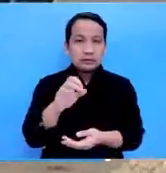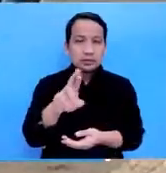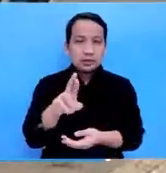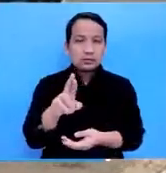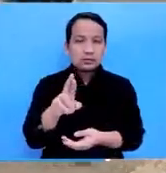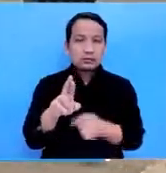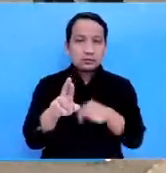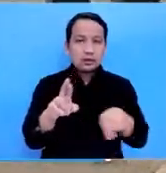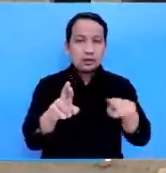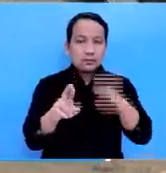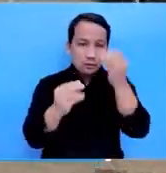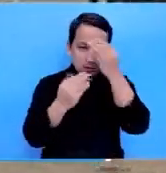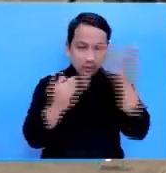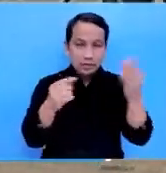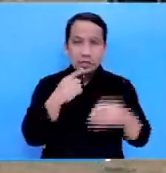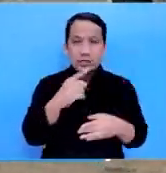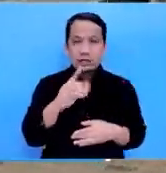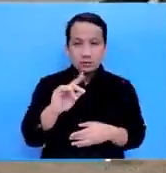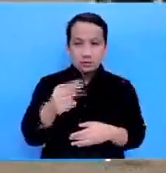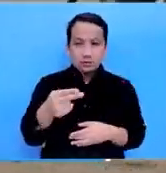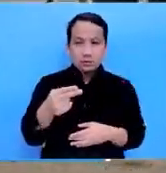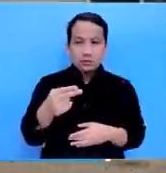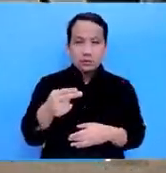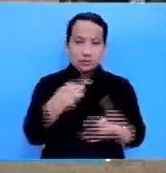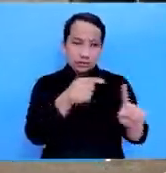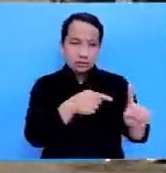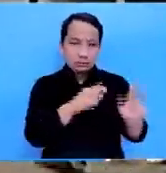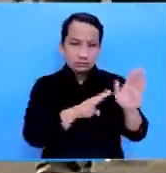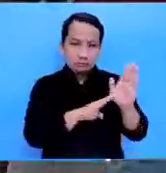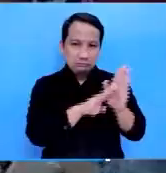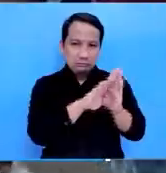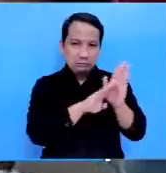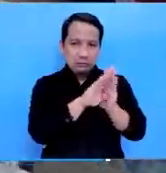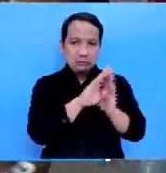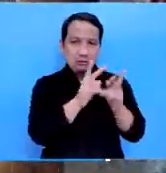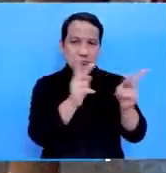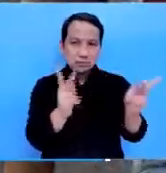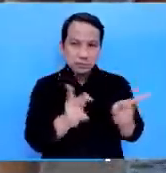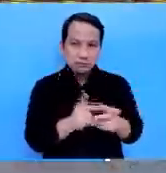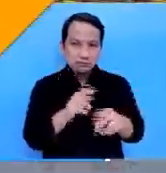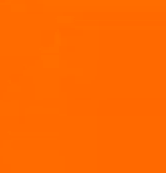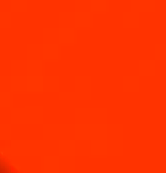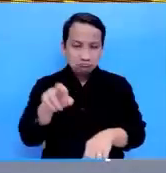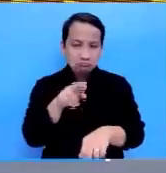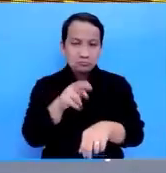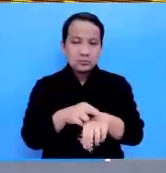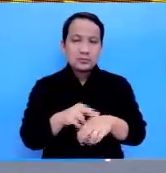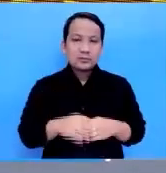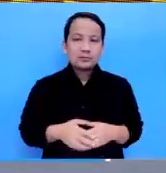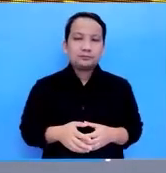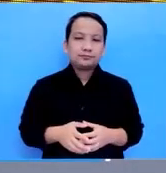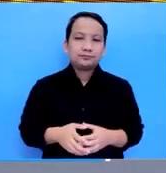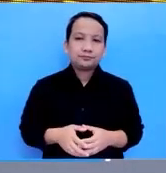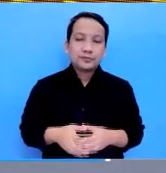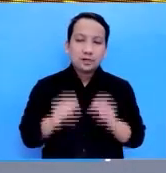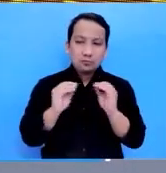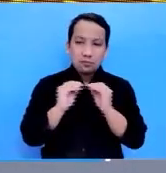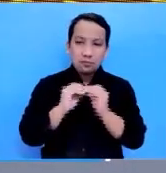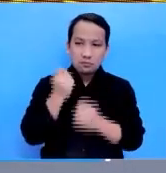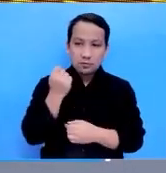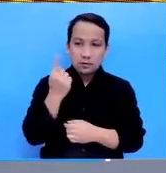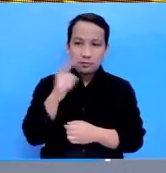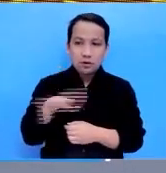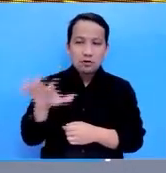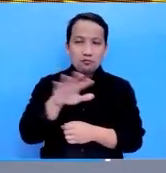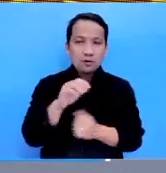ng DOH na nakitaan na ng significant increase ang mga kaso sa rehiyon. Para mas maintindihan po natin kung ano ang